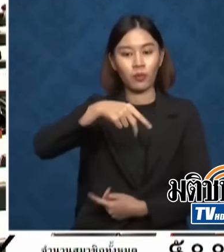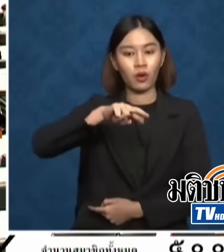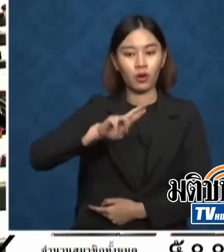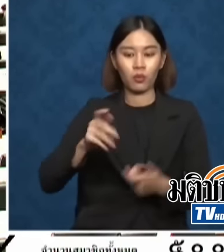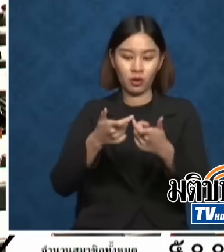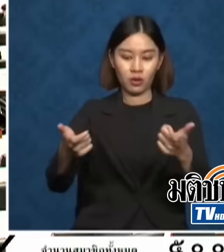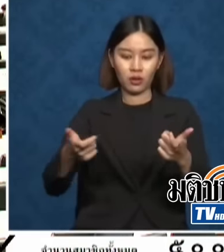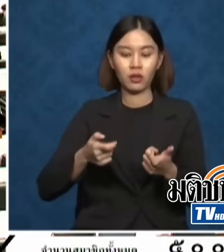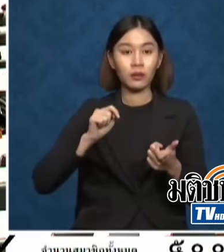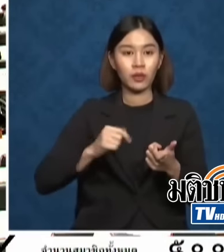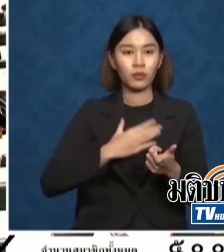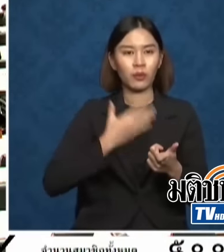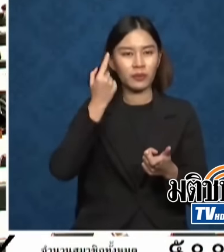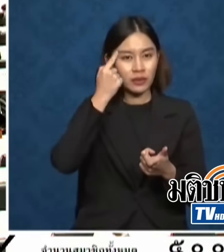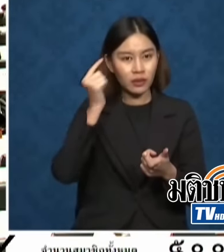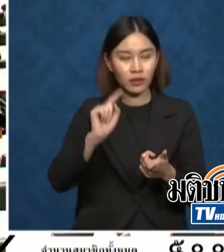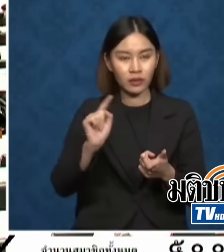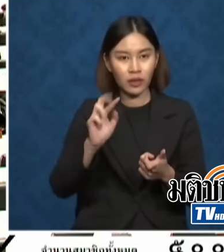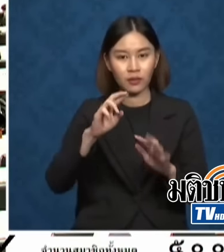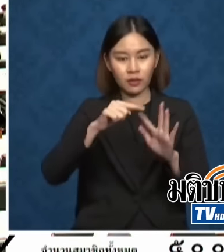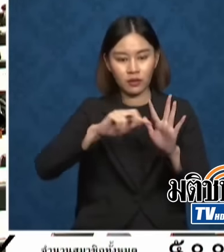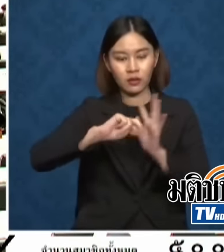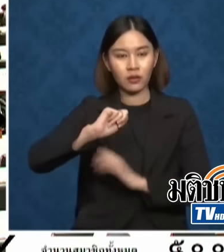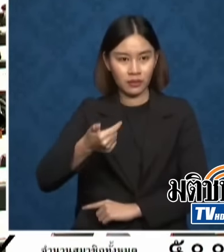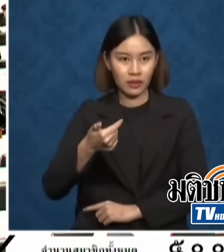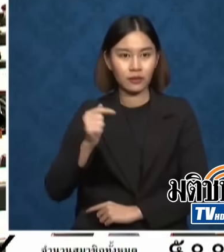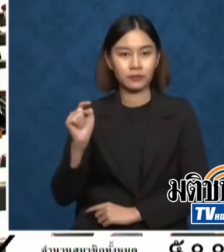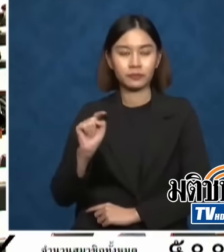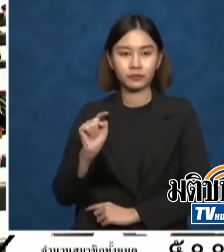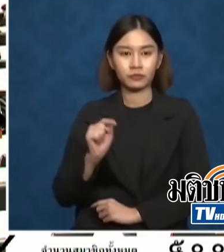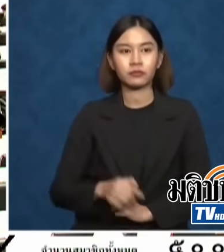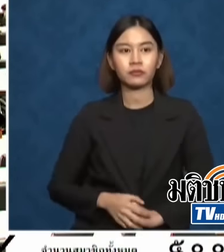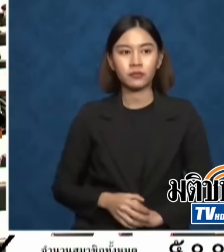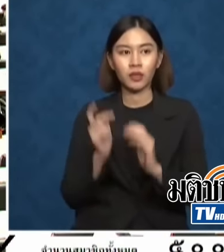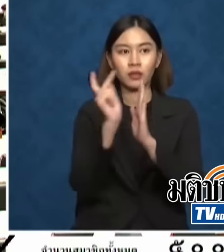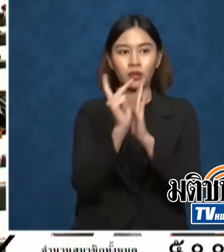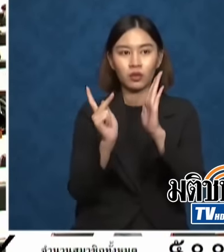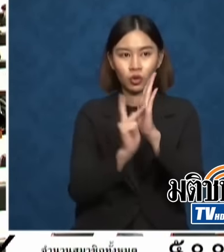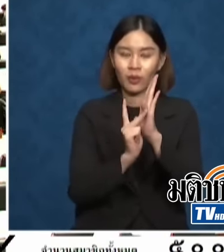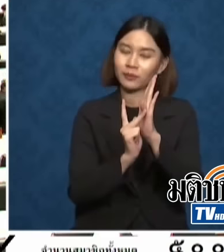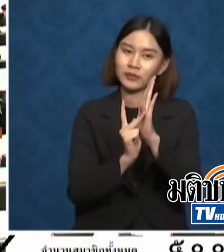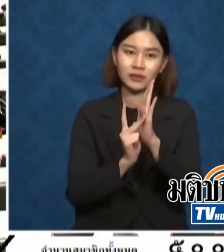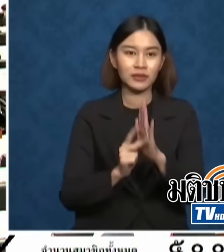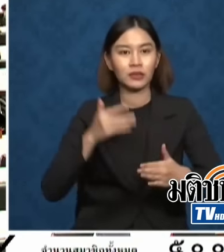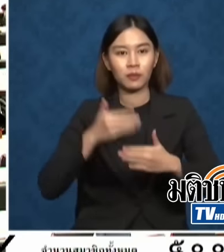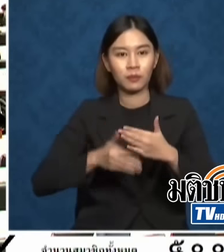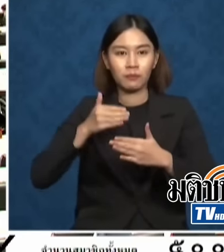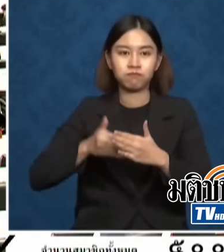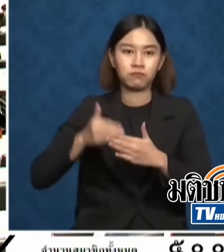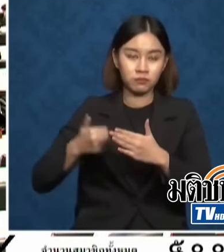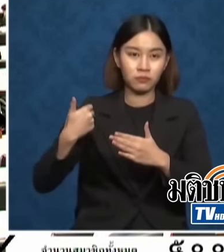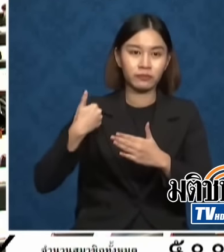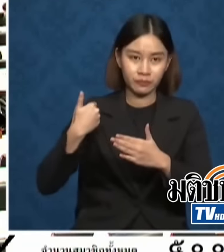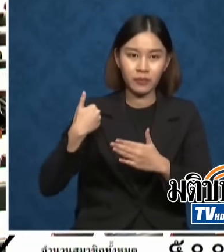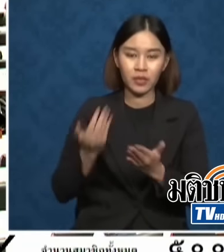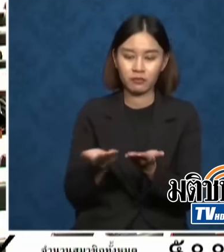นี้ผมคิดว่าน่าจะเป็นร่างที่เป็นกฎหมายที่ทุลักทุเลที่สุด